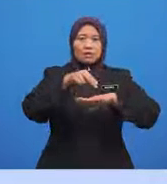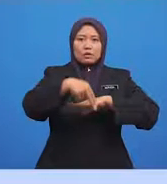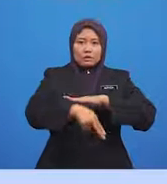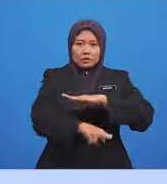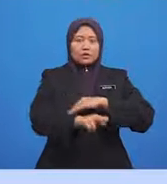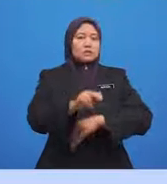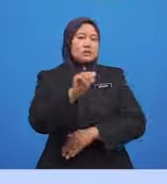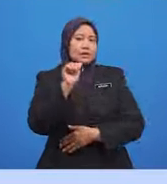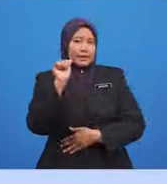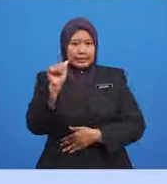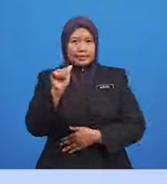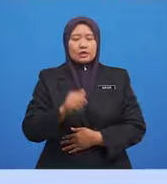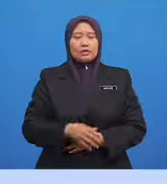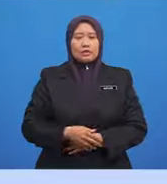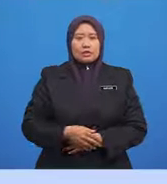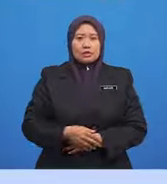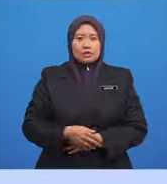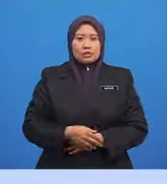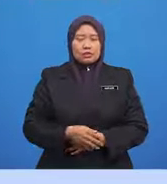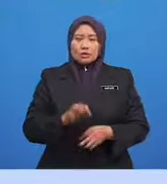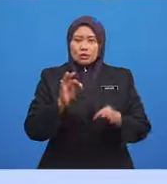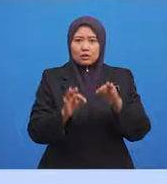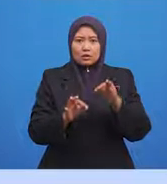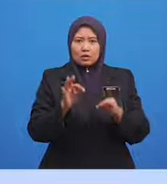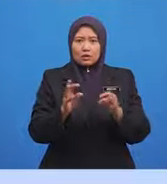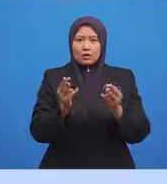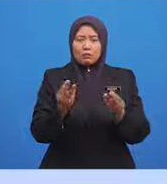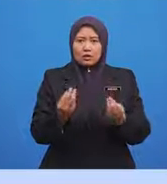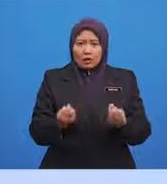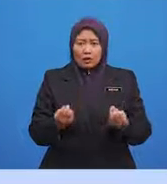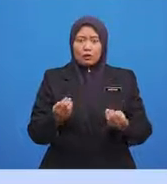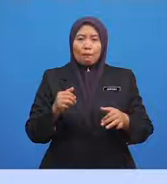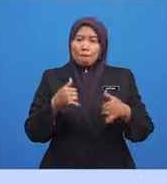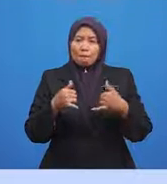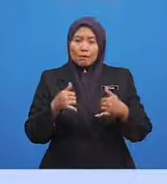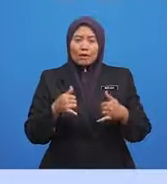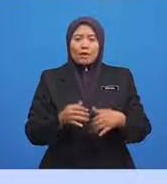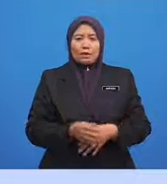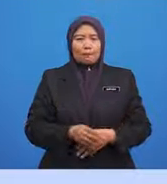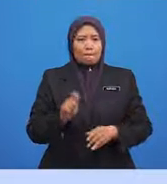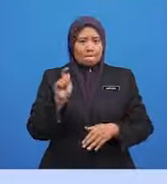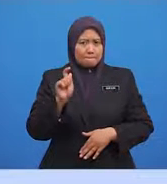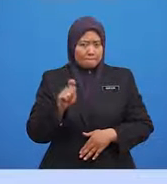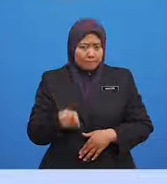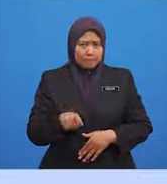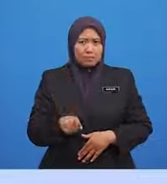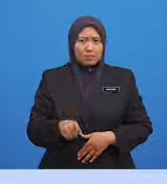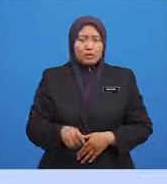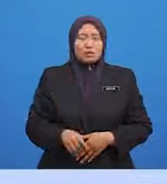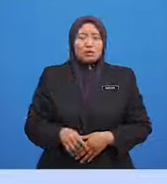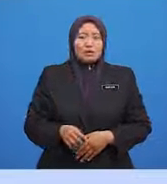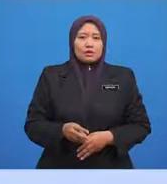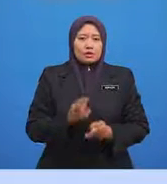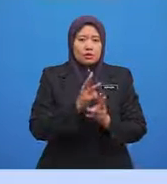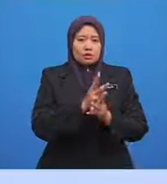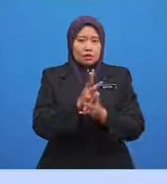ya, sekiranya murid-murid ingin bermain di tempat ini, murid-murid perlu mendapatkan kebenaran dan haruslah